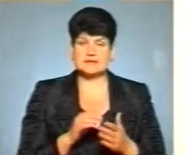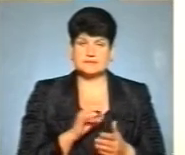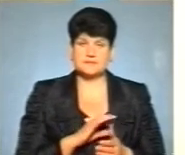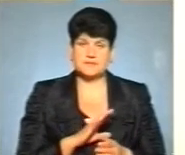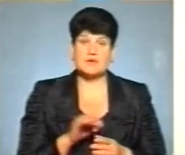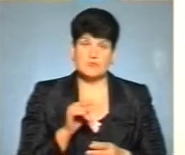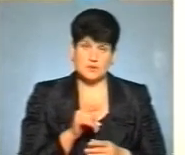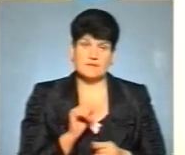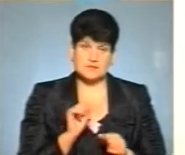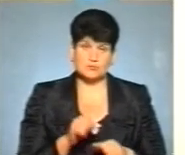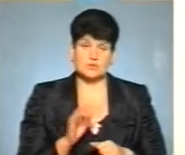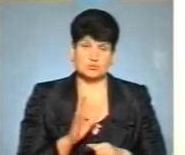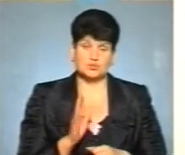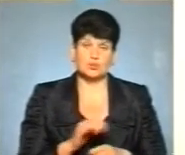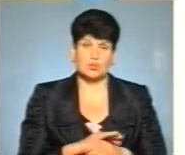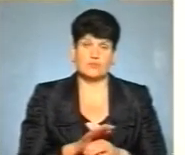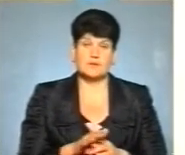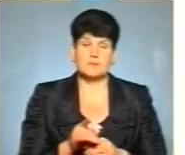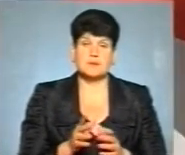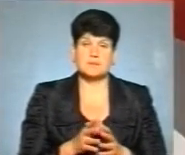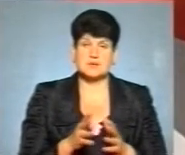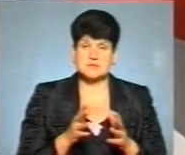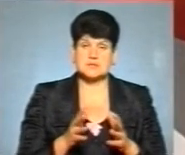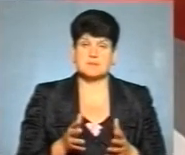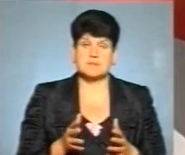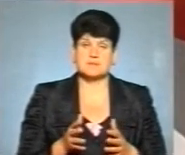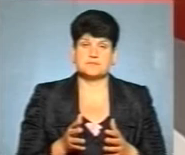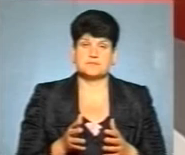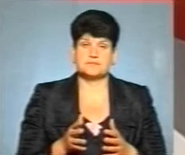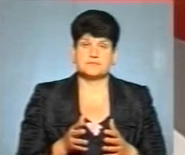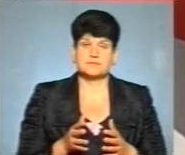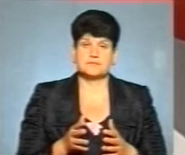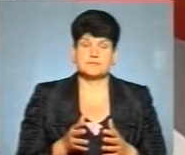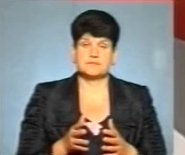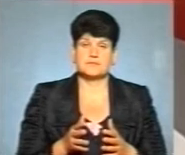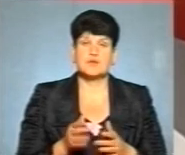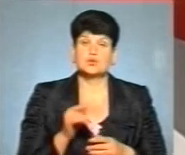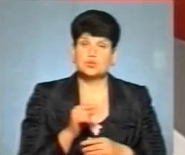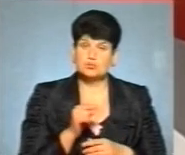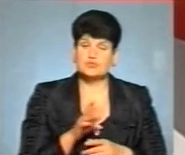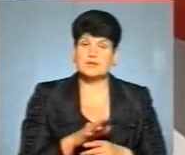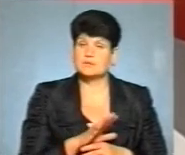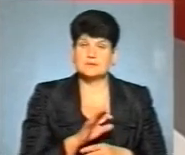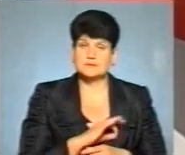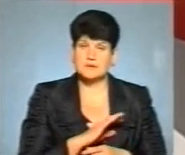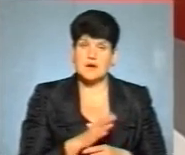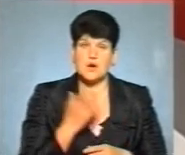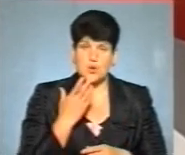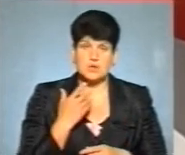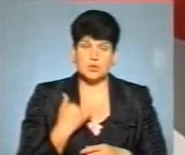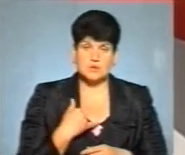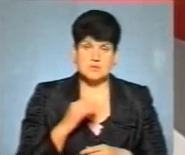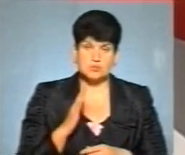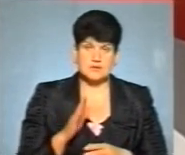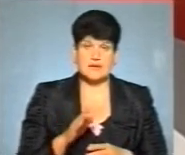під ковідівська. Тобто ми максимально... Але мусять лікуватися і пацієнти, звичайно, інших. Звичайно, тому вона була і не задіяна. Але коли у нас буде, не